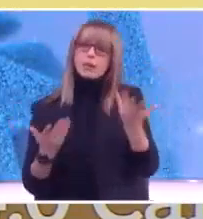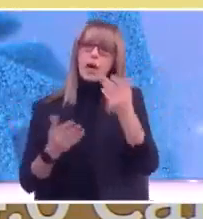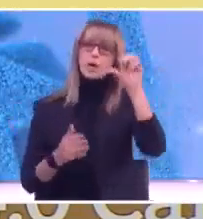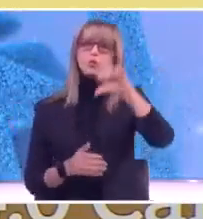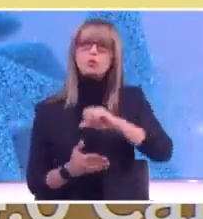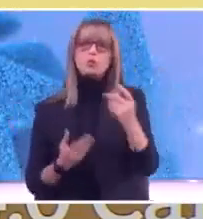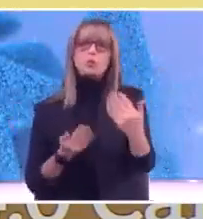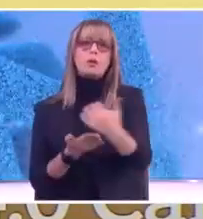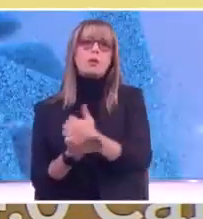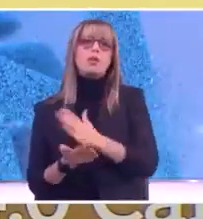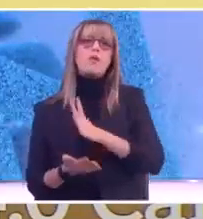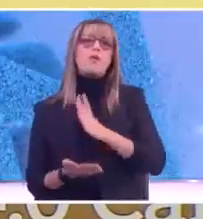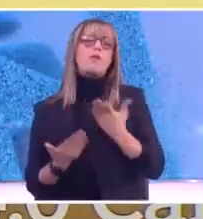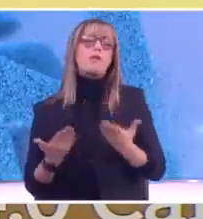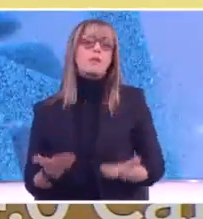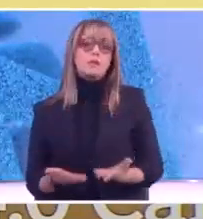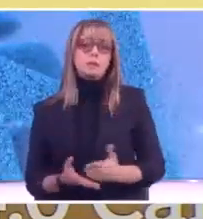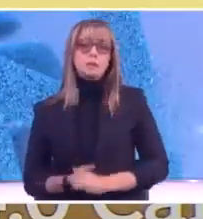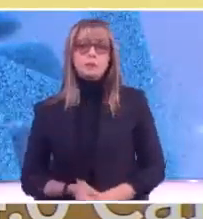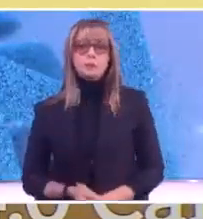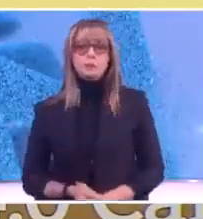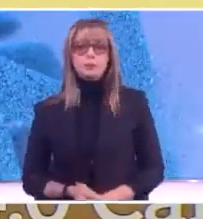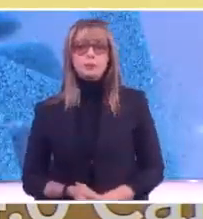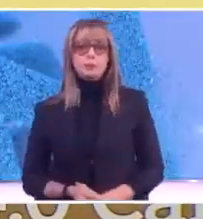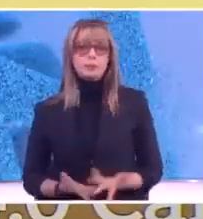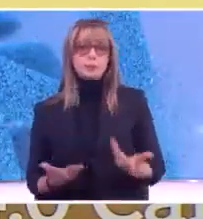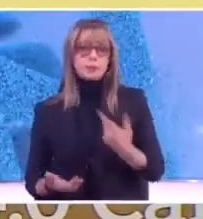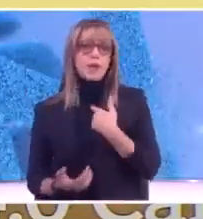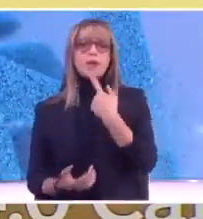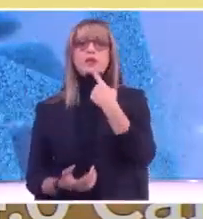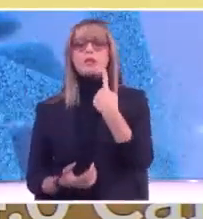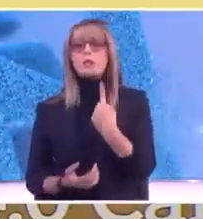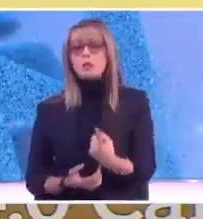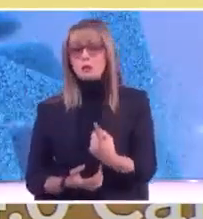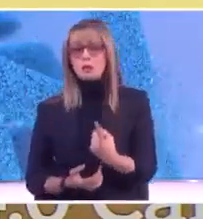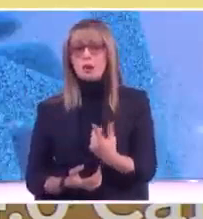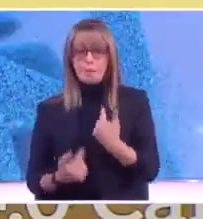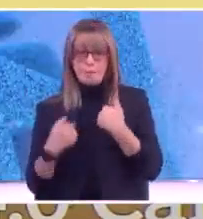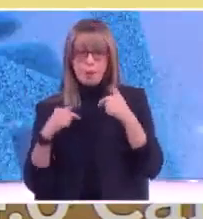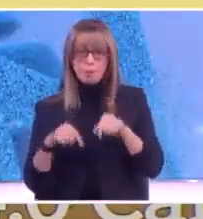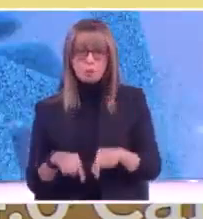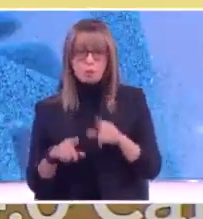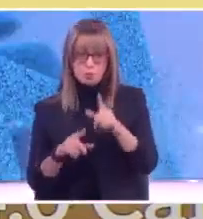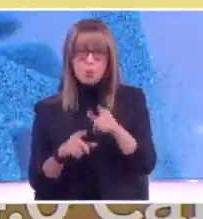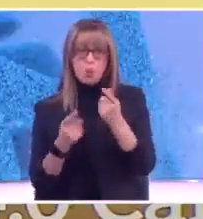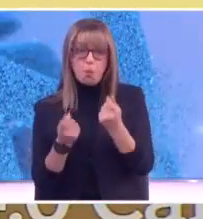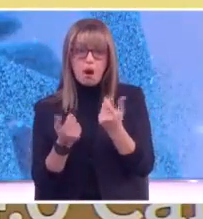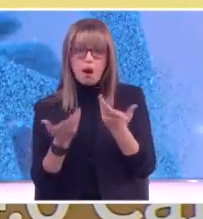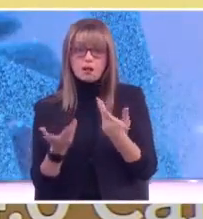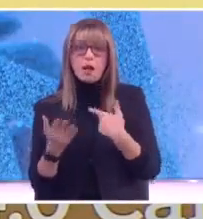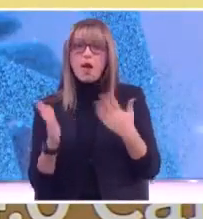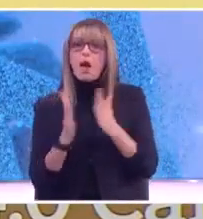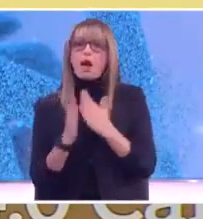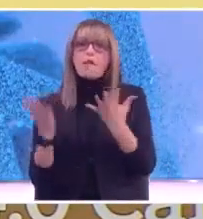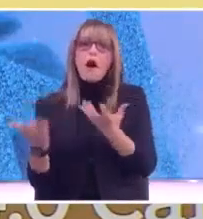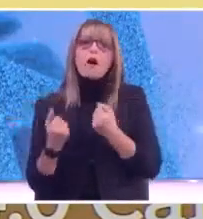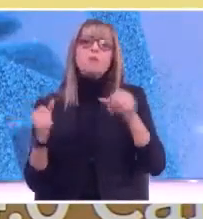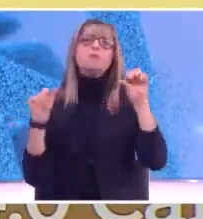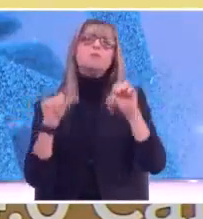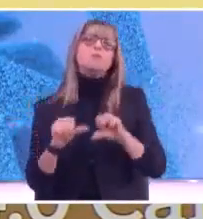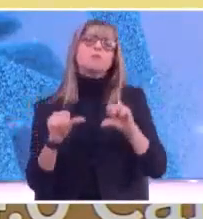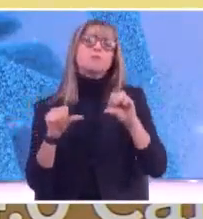bir gelire mahkum ediliyorlar. Ve diyor ki ben burada bu parayla ne ev sahibi